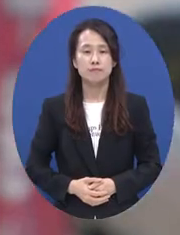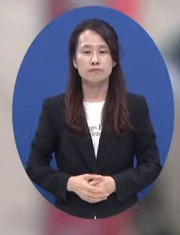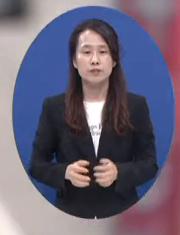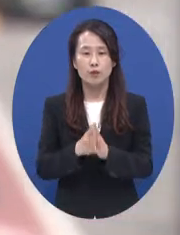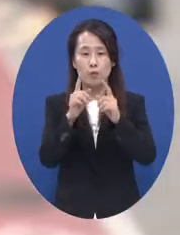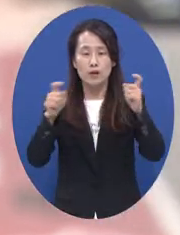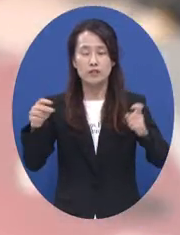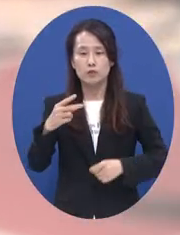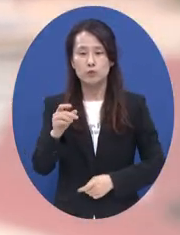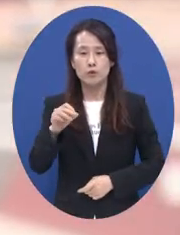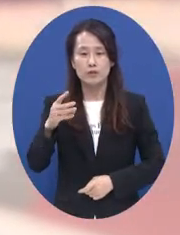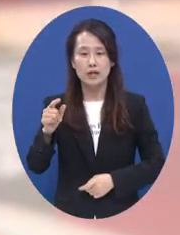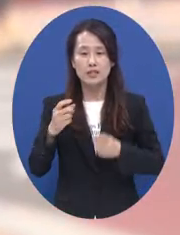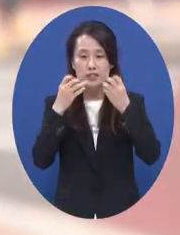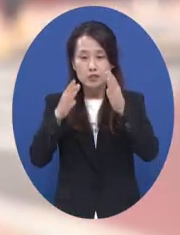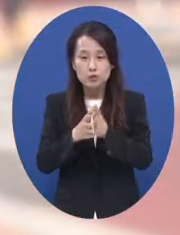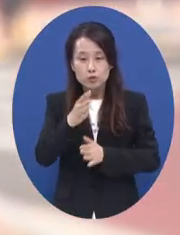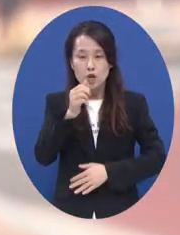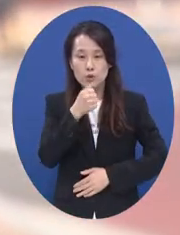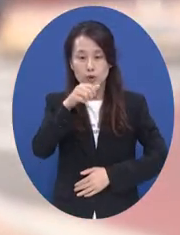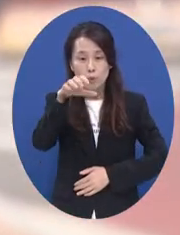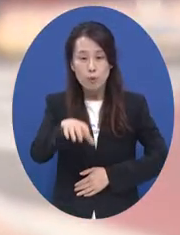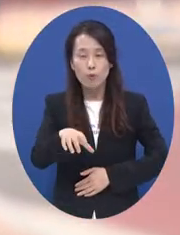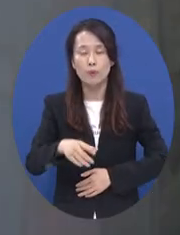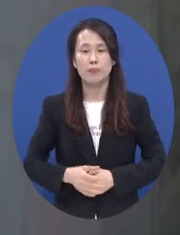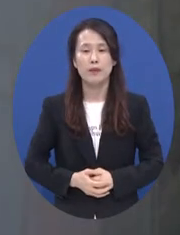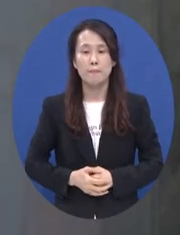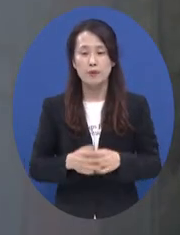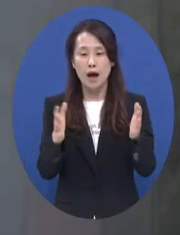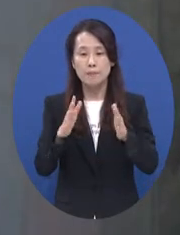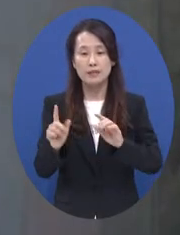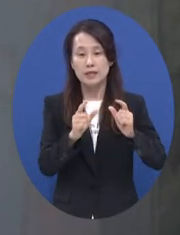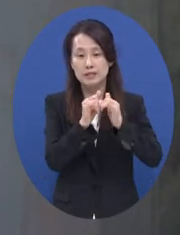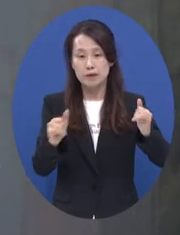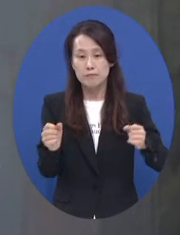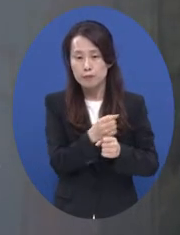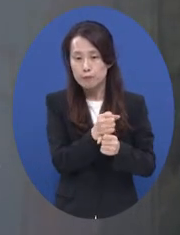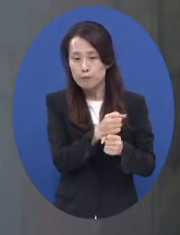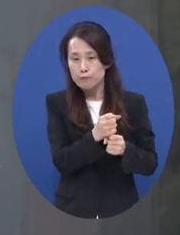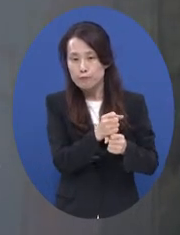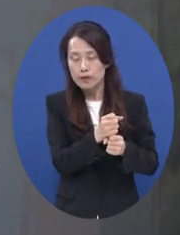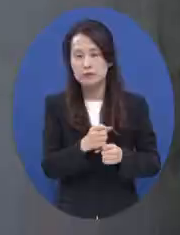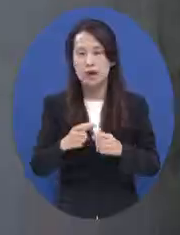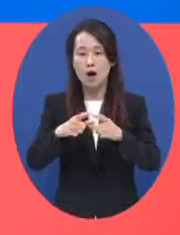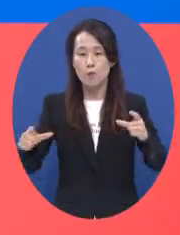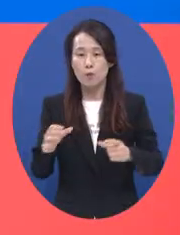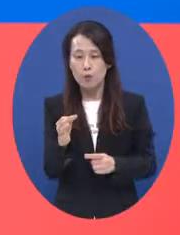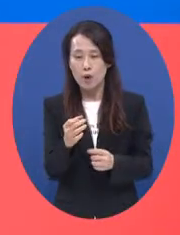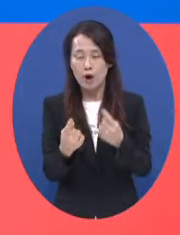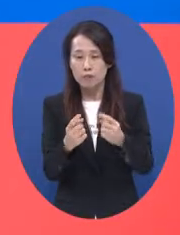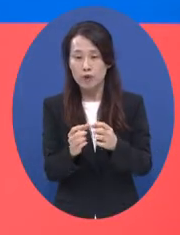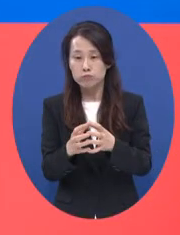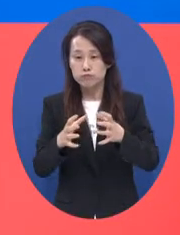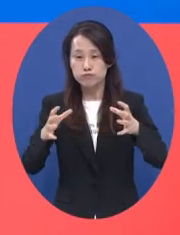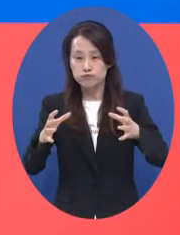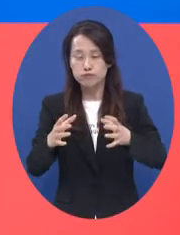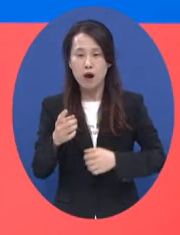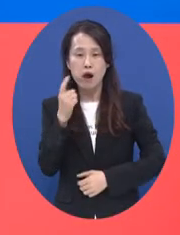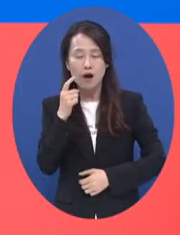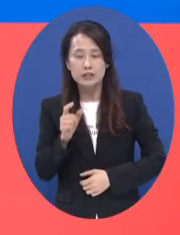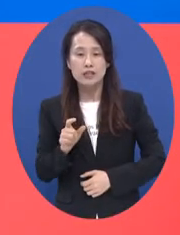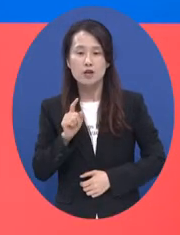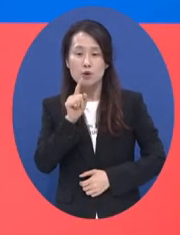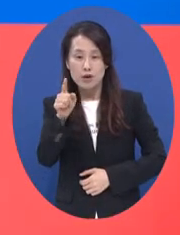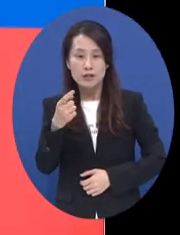화성 동탄신도시 의한 부동산 준비 없어 아파트 입주자 들과 짬짬이 하고 시세보다 각을 붙으며 허위매물로